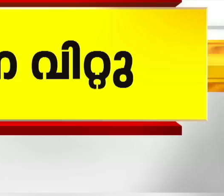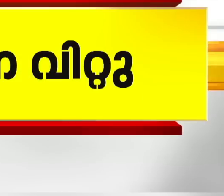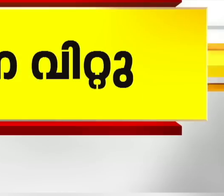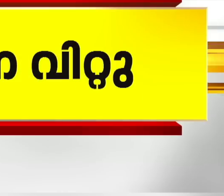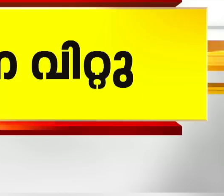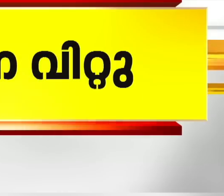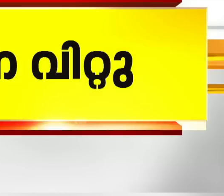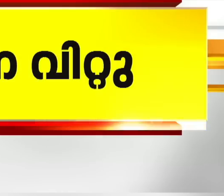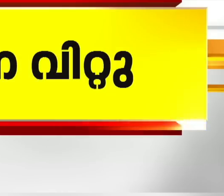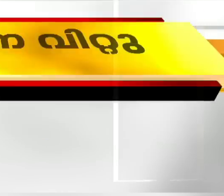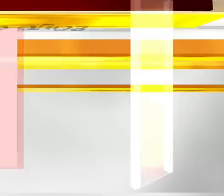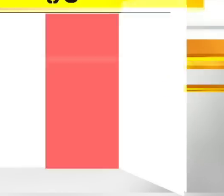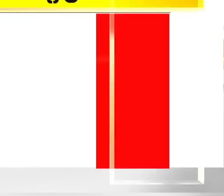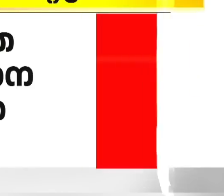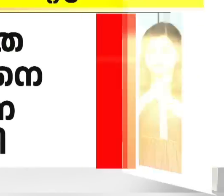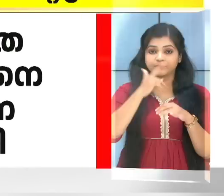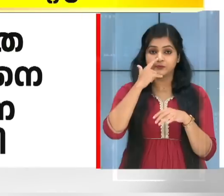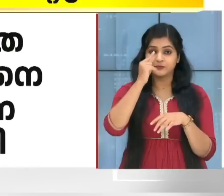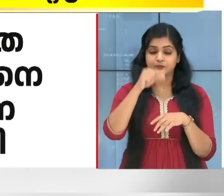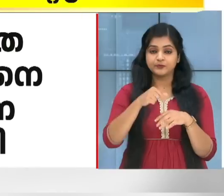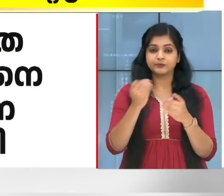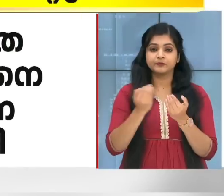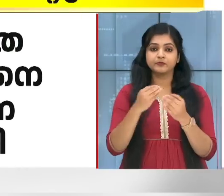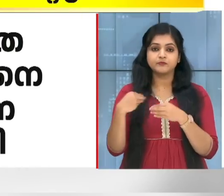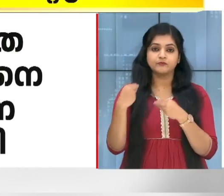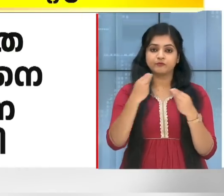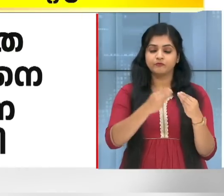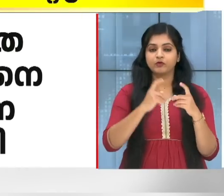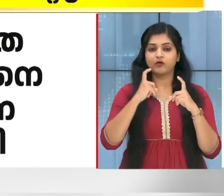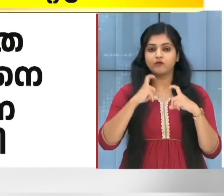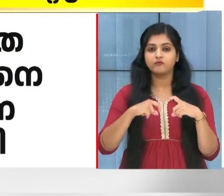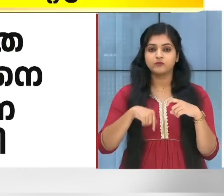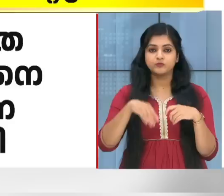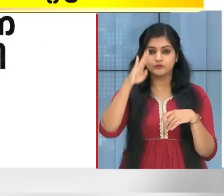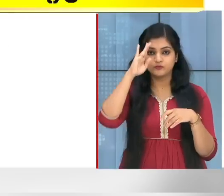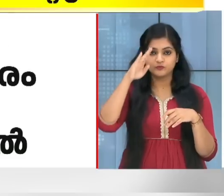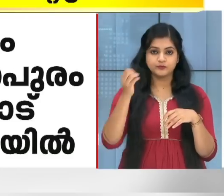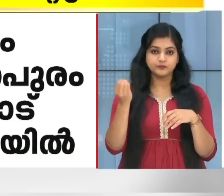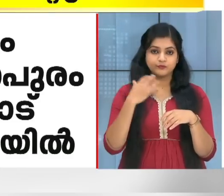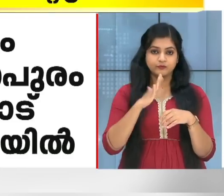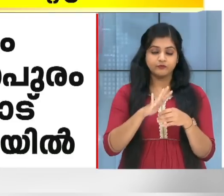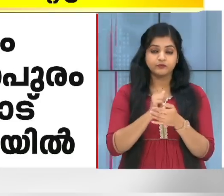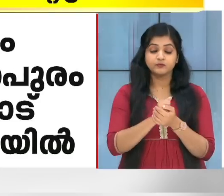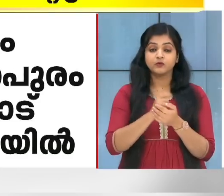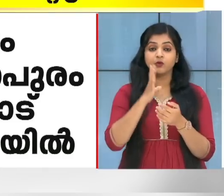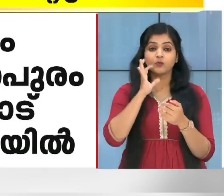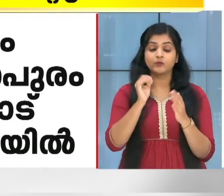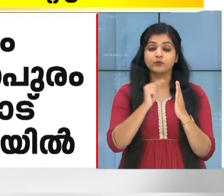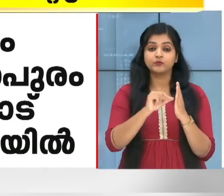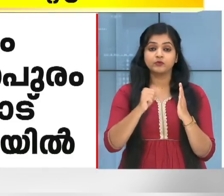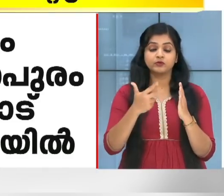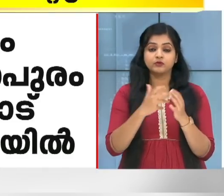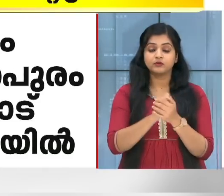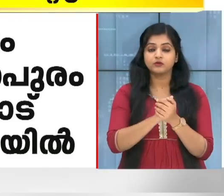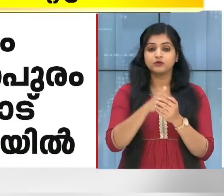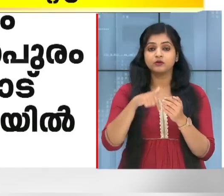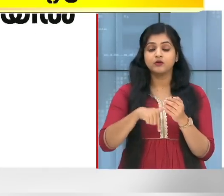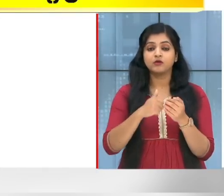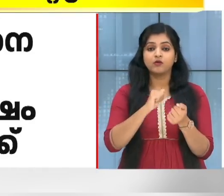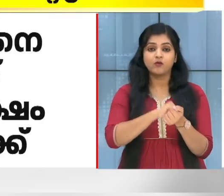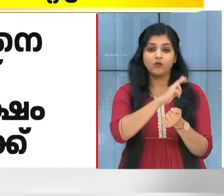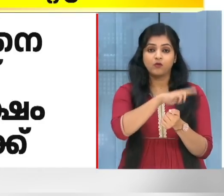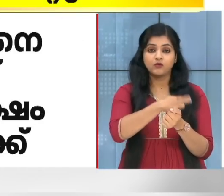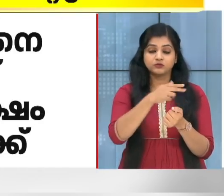സ്വദേശിനിക്ക് കൈമാറുകയായിരുന്നു എന്നുള്ളത് പോലീസ് സ്ഥിരീകരിക്കുന്നുണ്ട്. മാത്രമല്ല ഇക്കാര്യത്തിൽ മറ്റൊരു പ്രധാനപ്പെട്ട കാര്യം, ആശുപത്രി രേഖകളടക്കം പേരിൽ ചില മാറ്റം